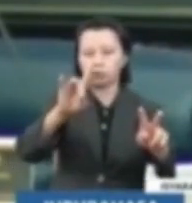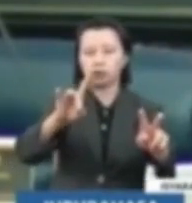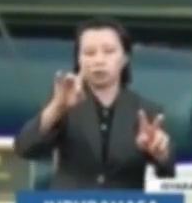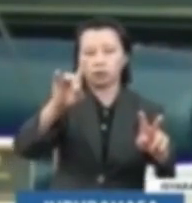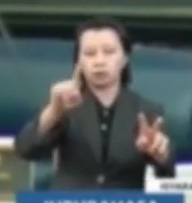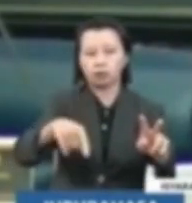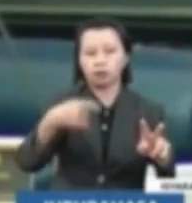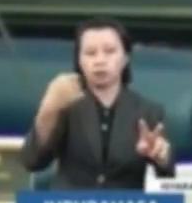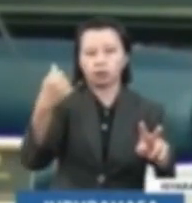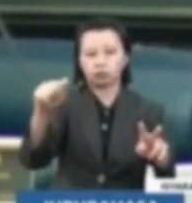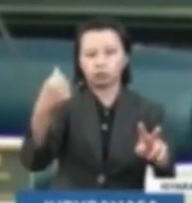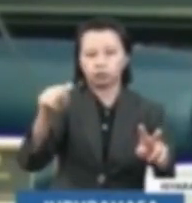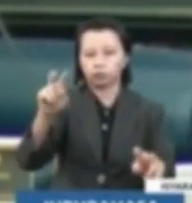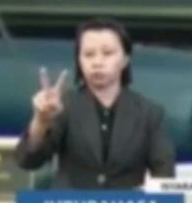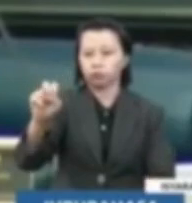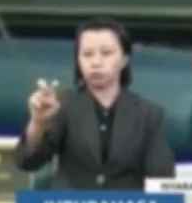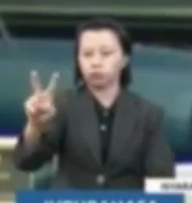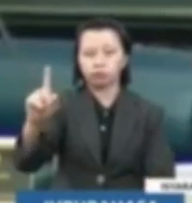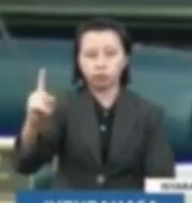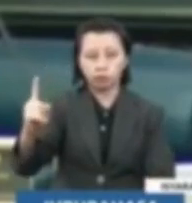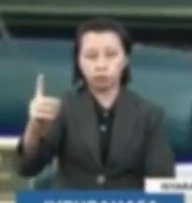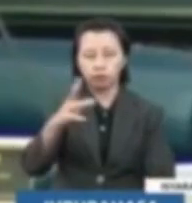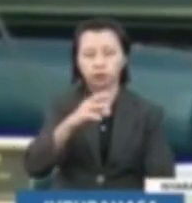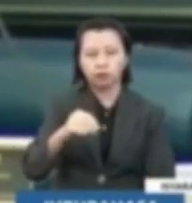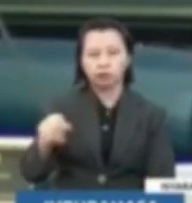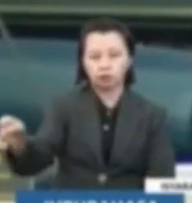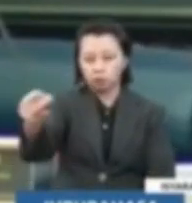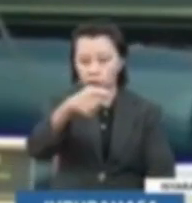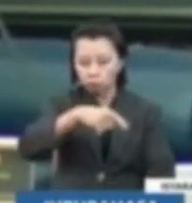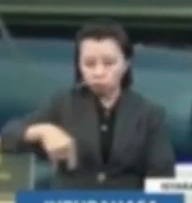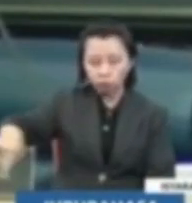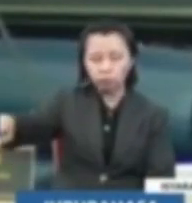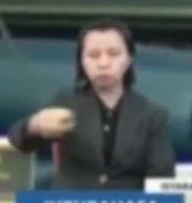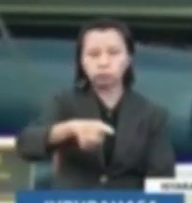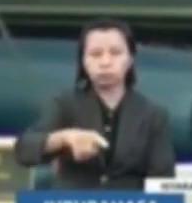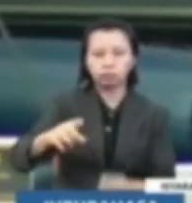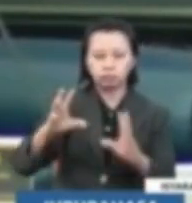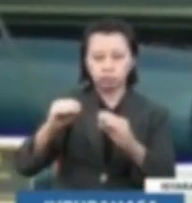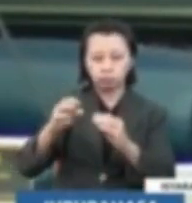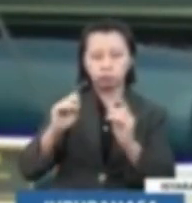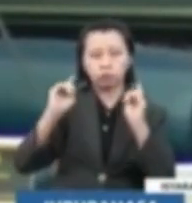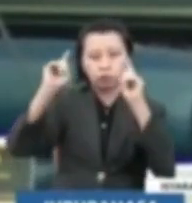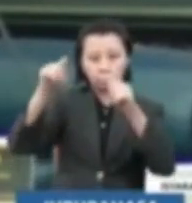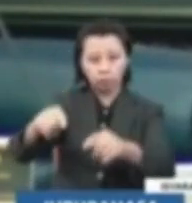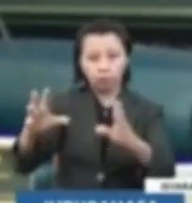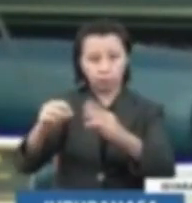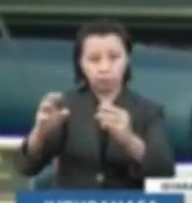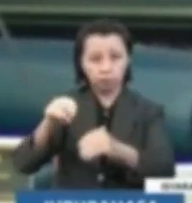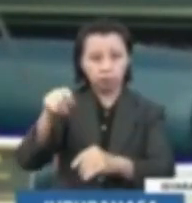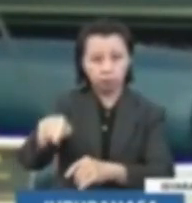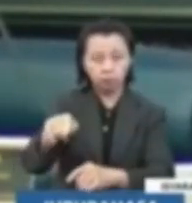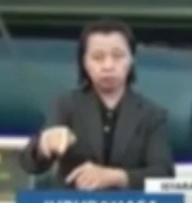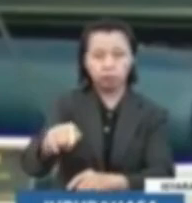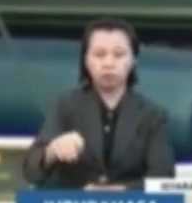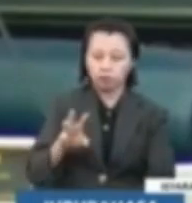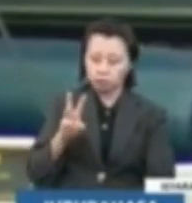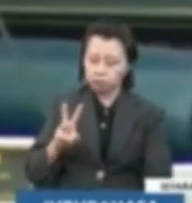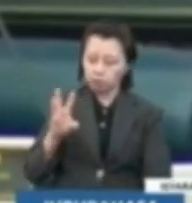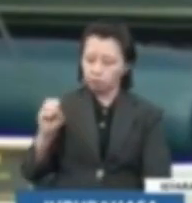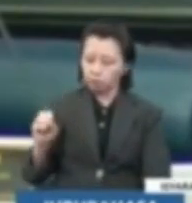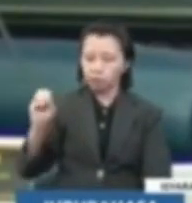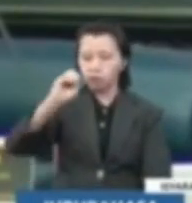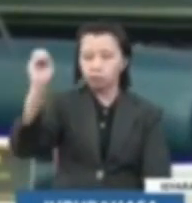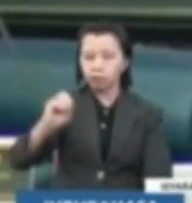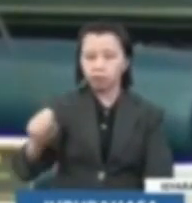28 hari bulan Oktober 2021, dan daripada keseluruhan para hadirin yang hadir di persidangan ini,